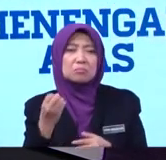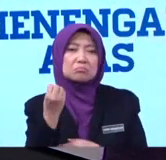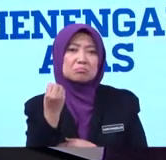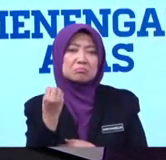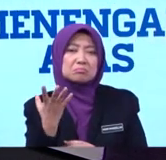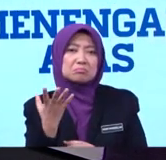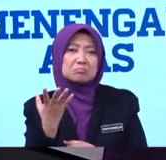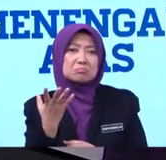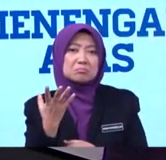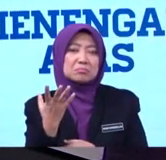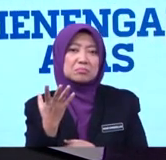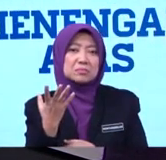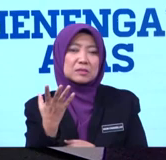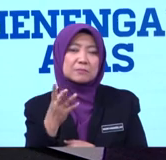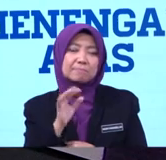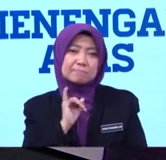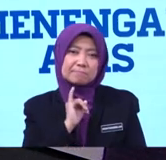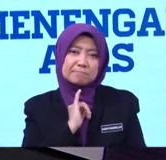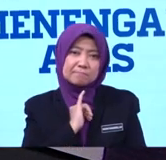hari ini